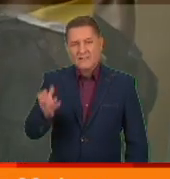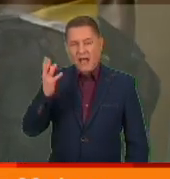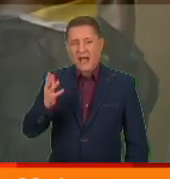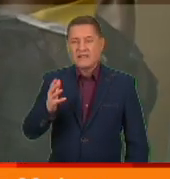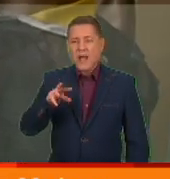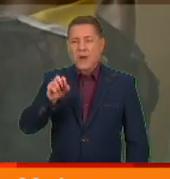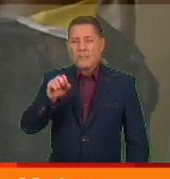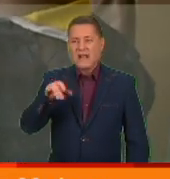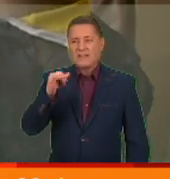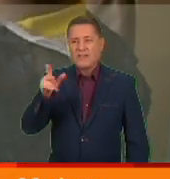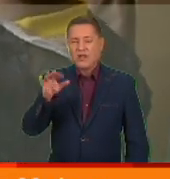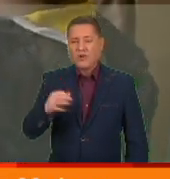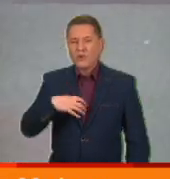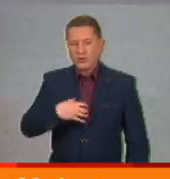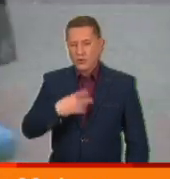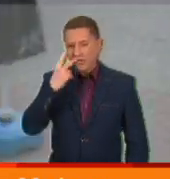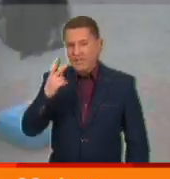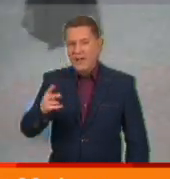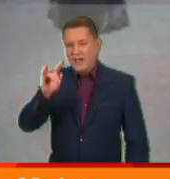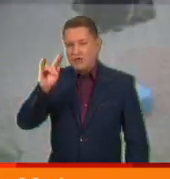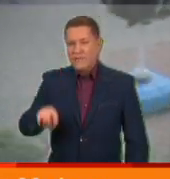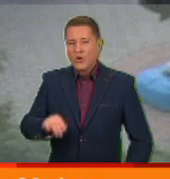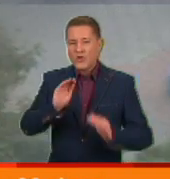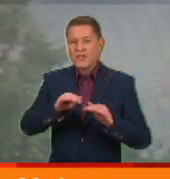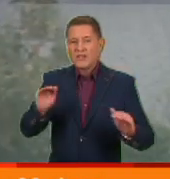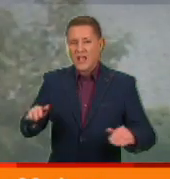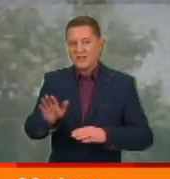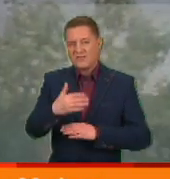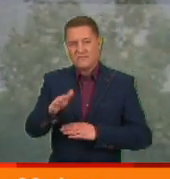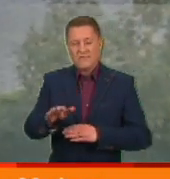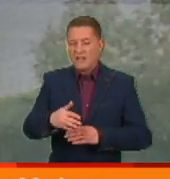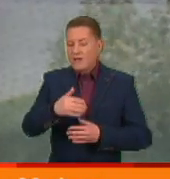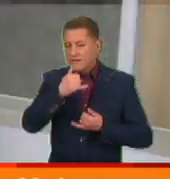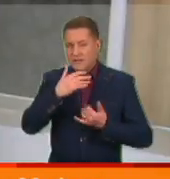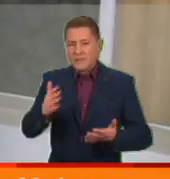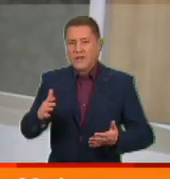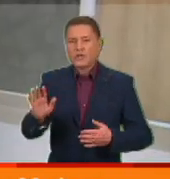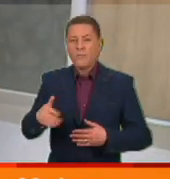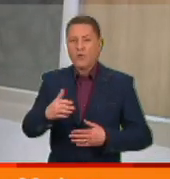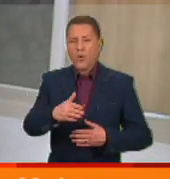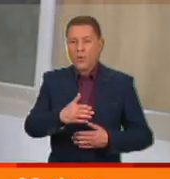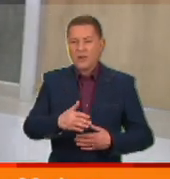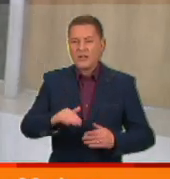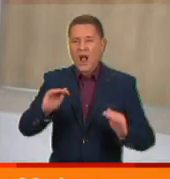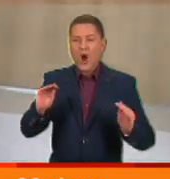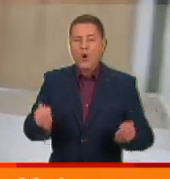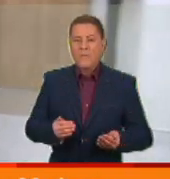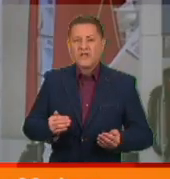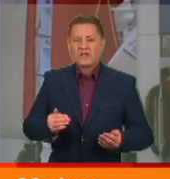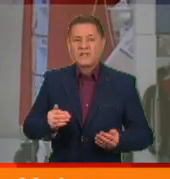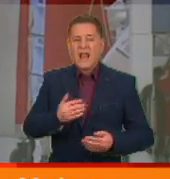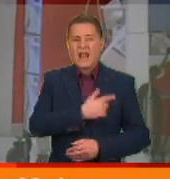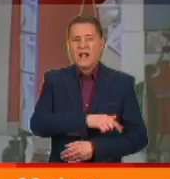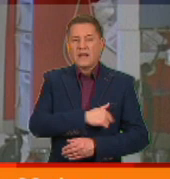із сумом вдивляється у вікно. Дитячий майданчик для нього тепер недосяжний. Його прогулянка обмежена лікарняними